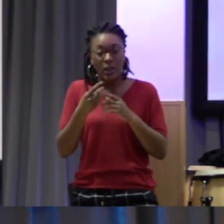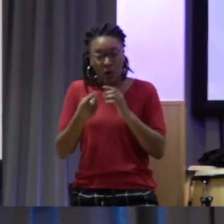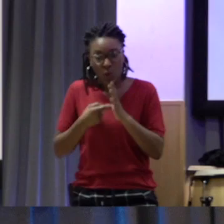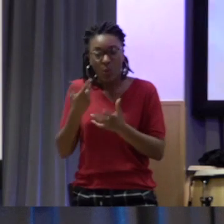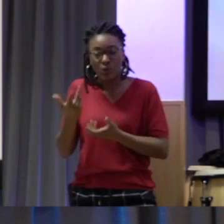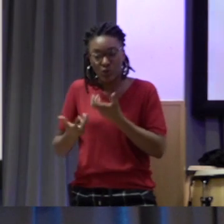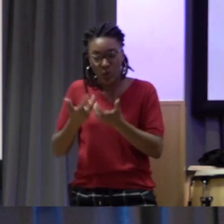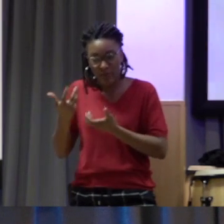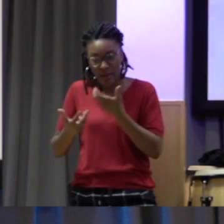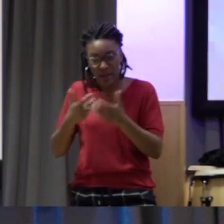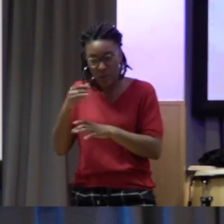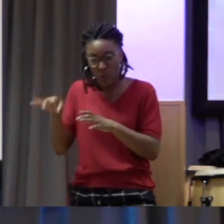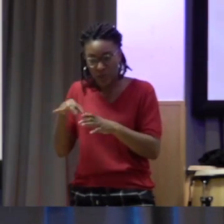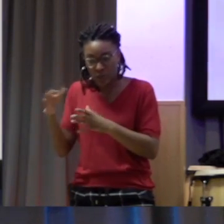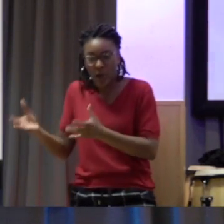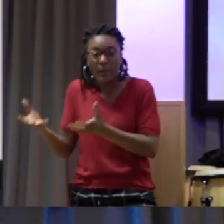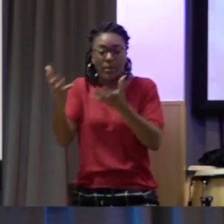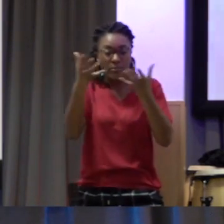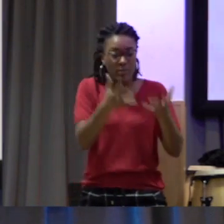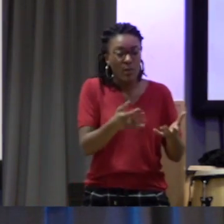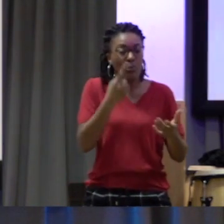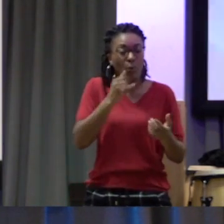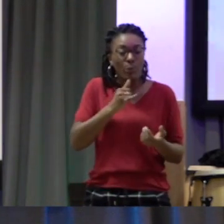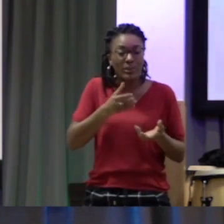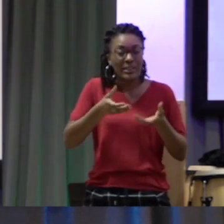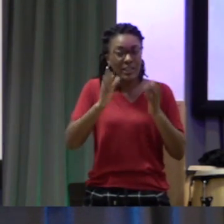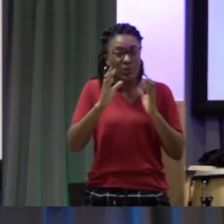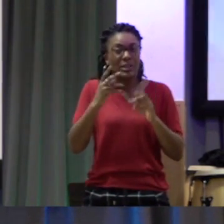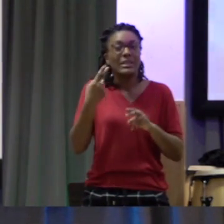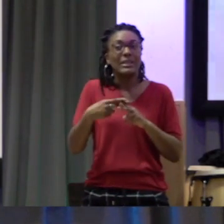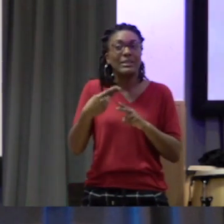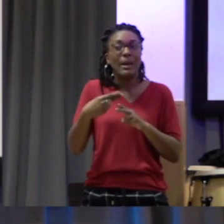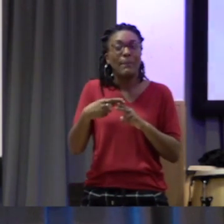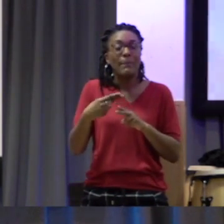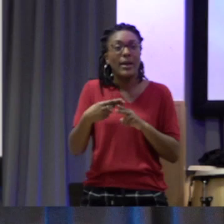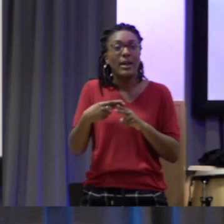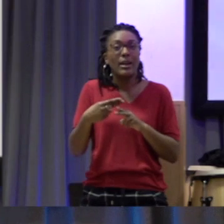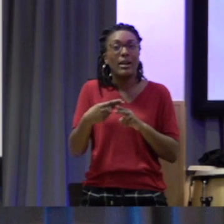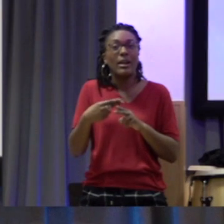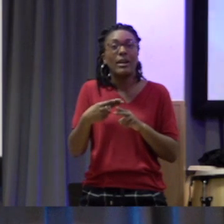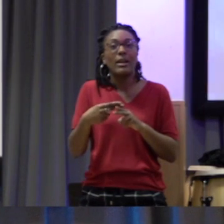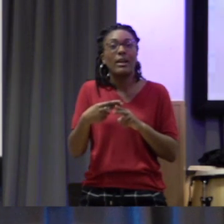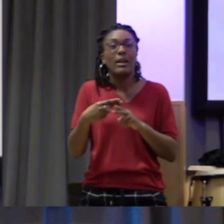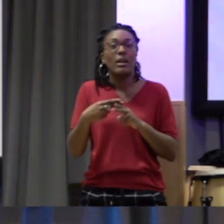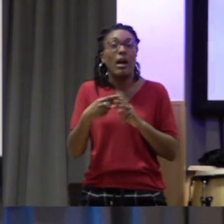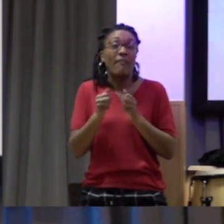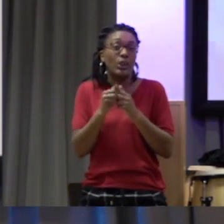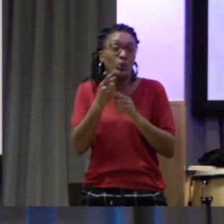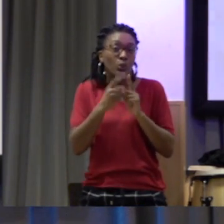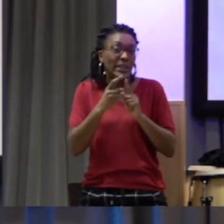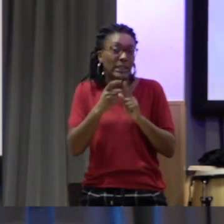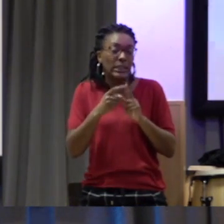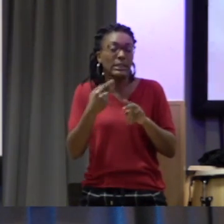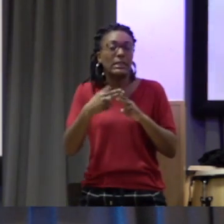et ils le remettent sur la table, comme petit déjeuner. Et on appelle ça, et la plupart du temps, c'est souvent accompagné de riz, donc on appelle ça le riz